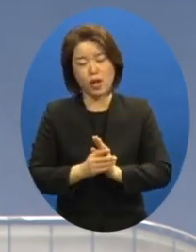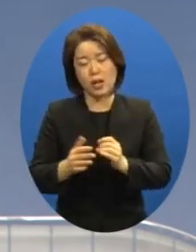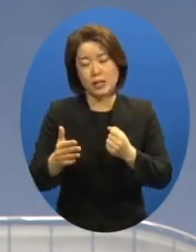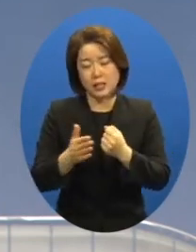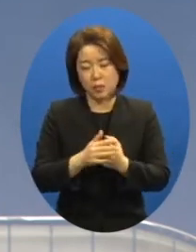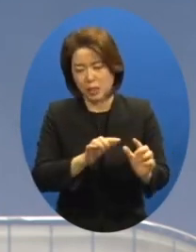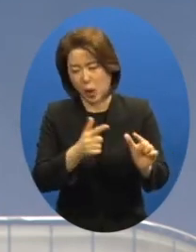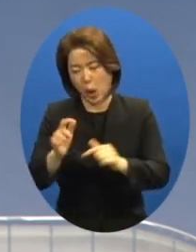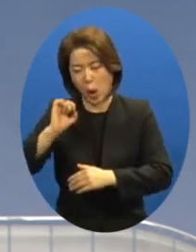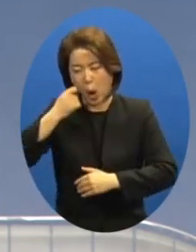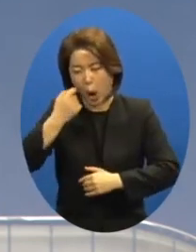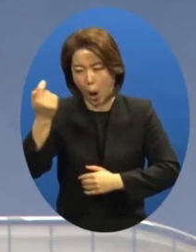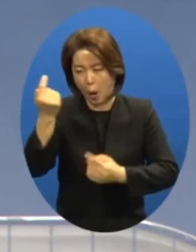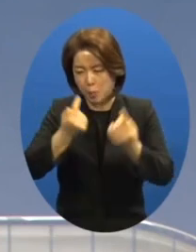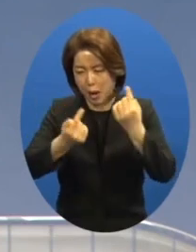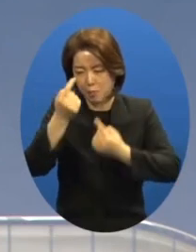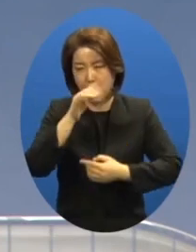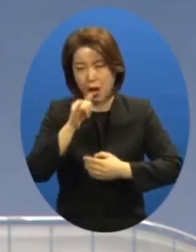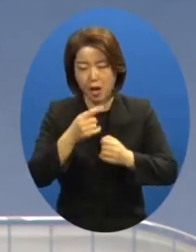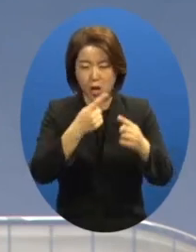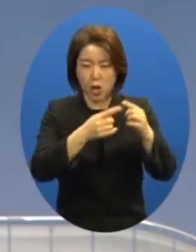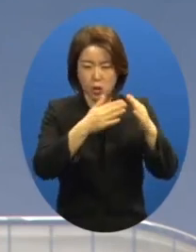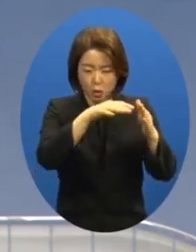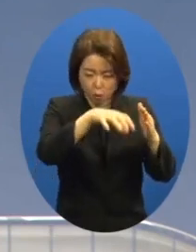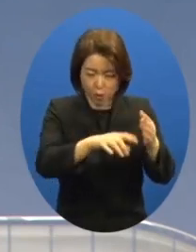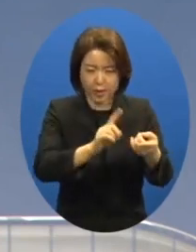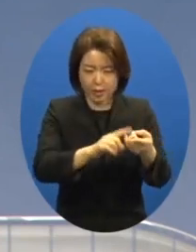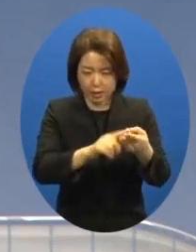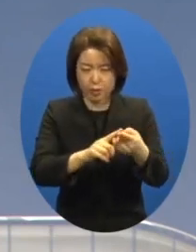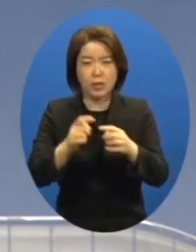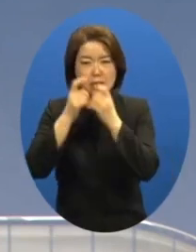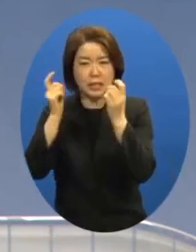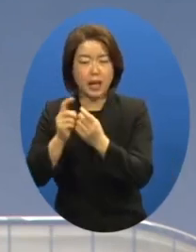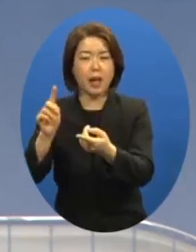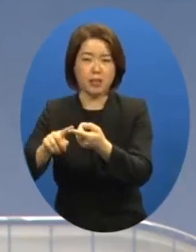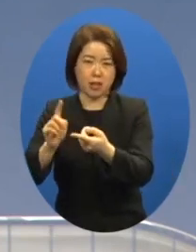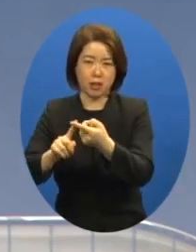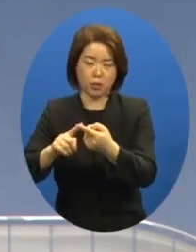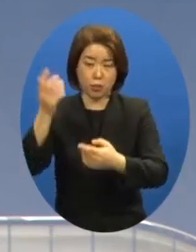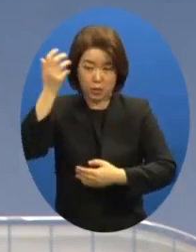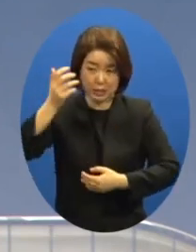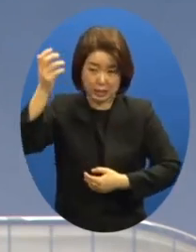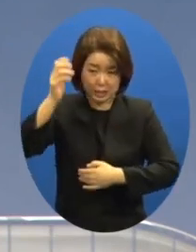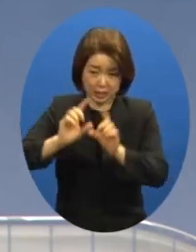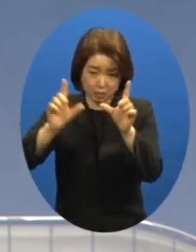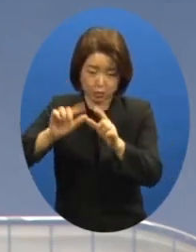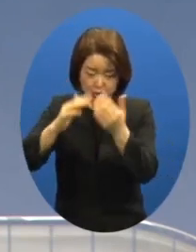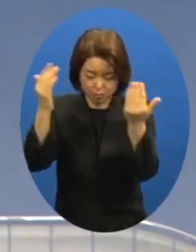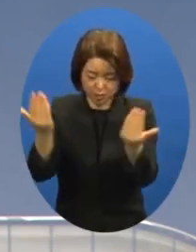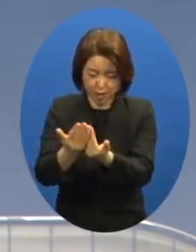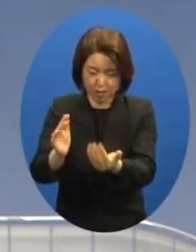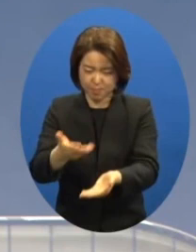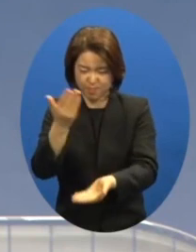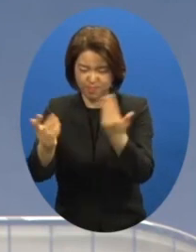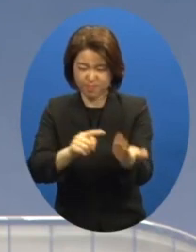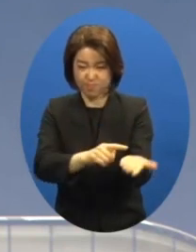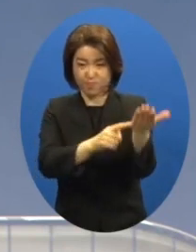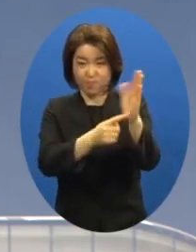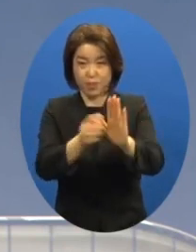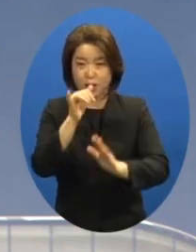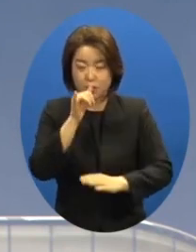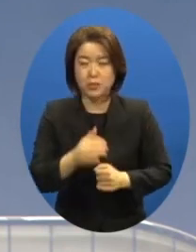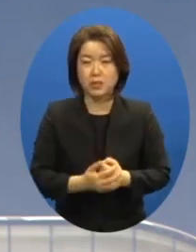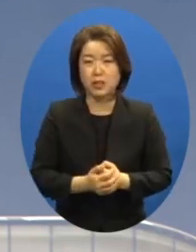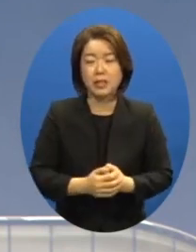지금 교회는 교회로 개인은 개인 대로 영적인 실상이다 드러납니다 진짜